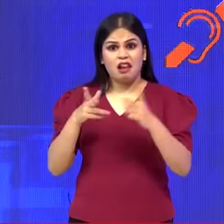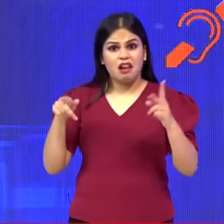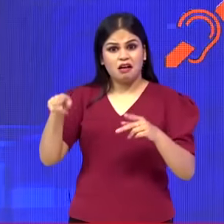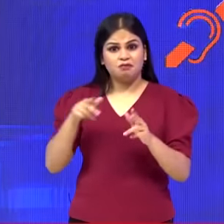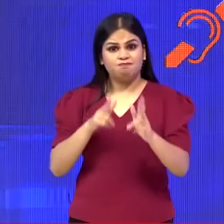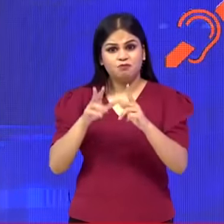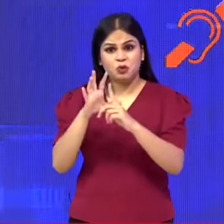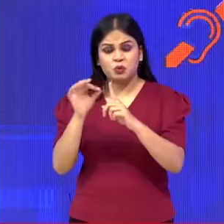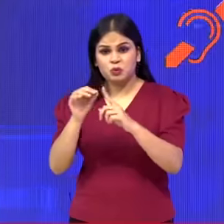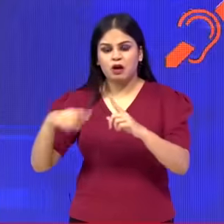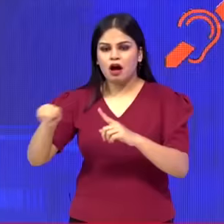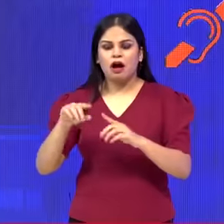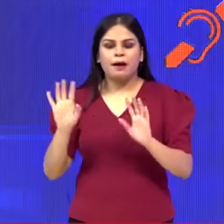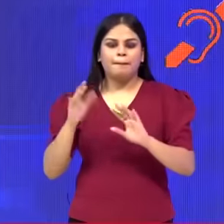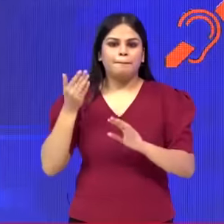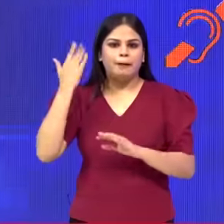है.